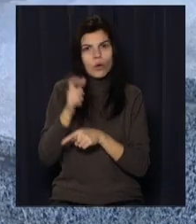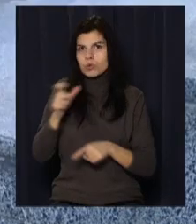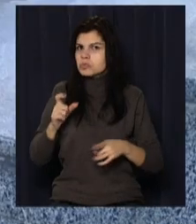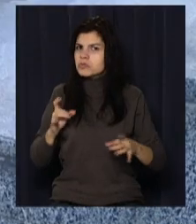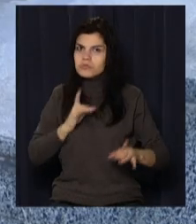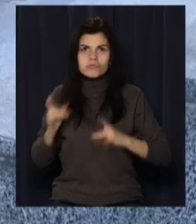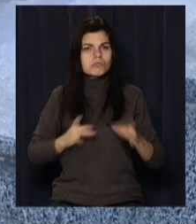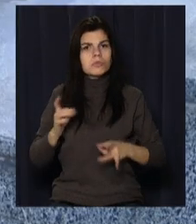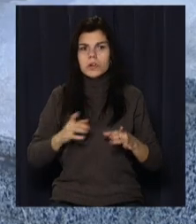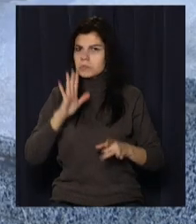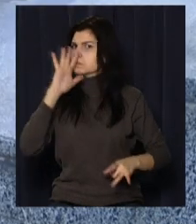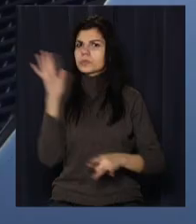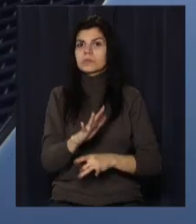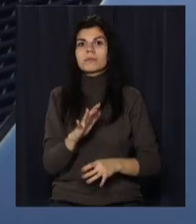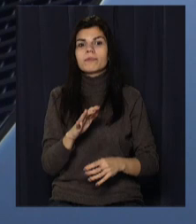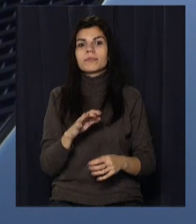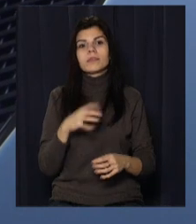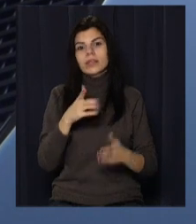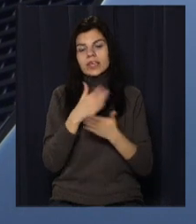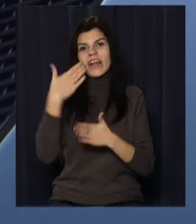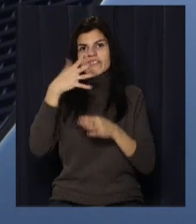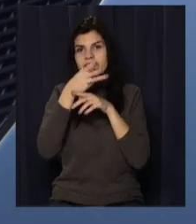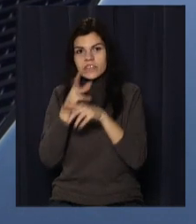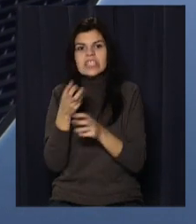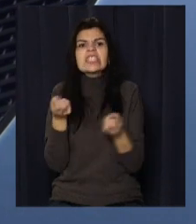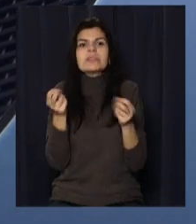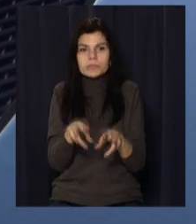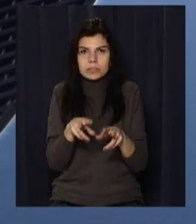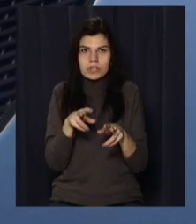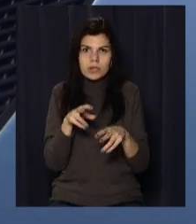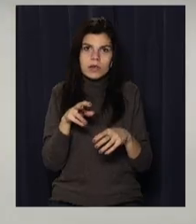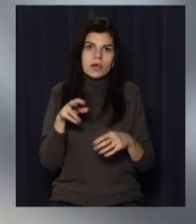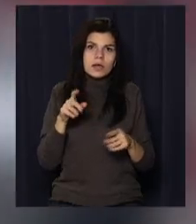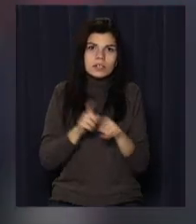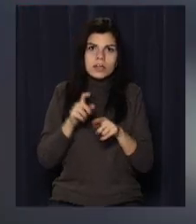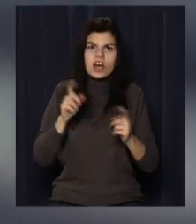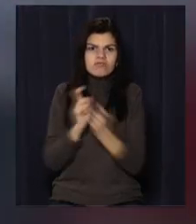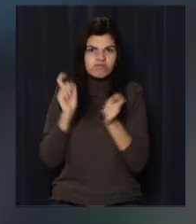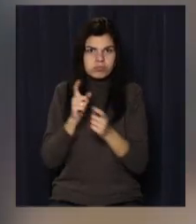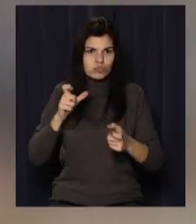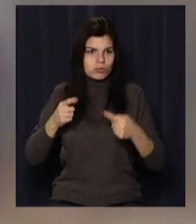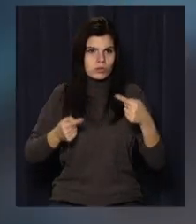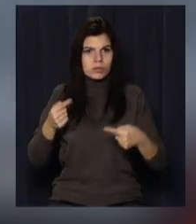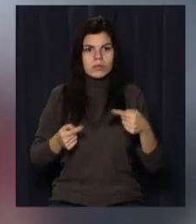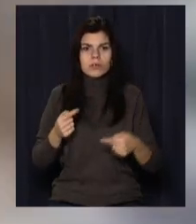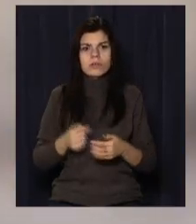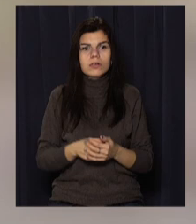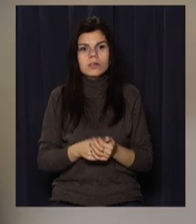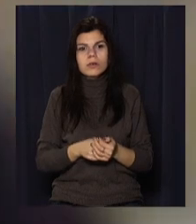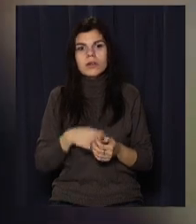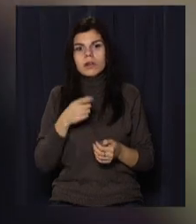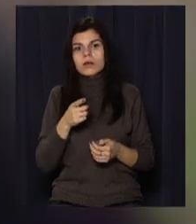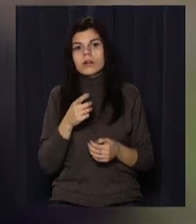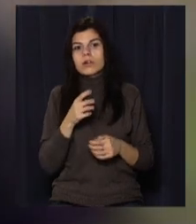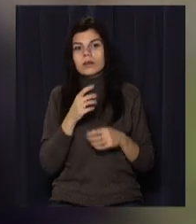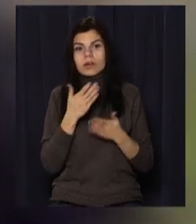недолюблюють. Інтернетом ходять відео, де їх навмисно намагаються вивести на конфлікт. На якому основанні ви фотографуєте і будете виписувати вже